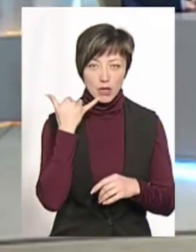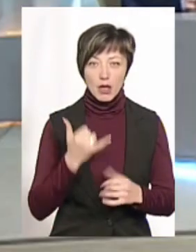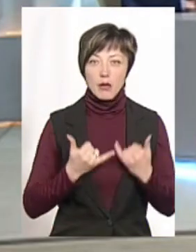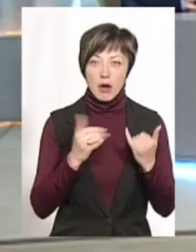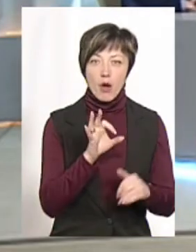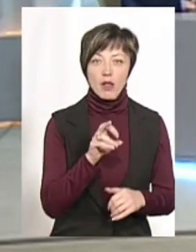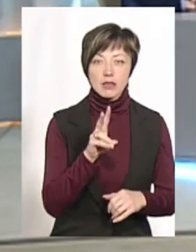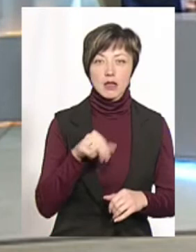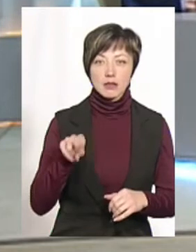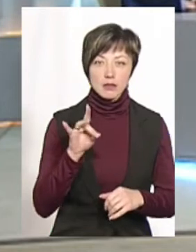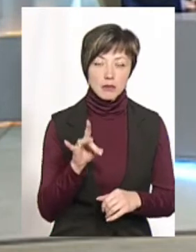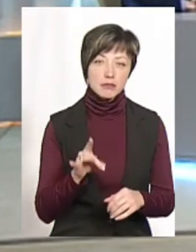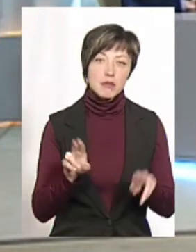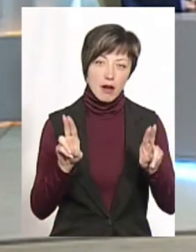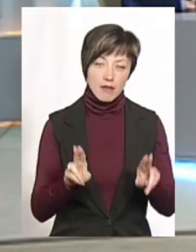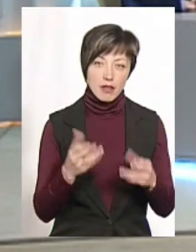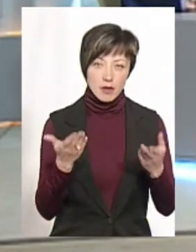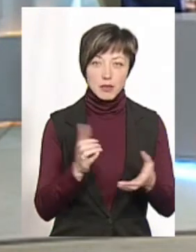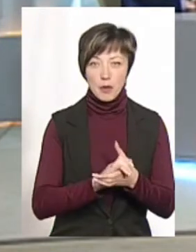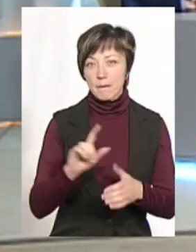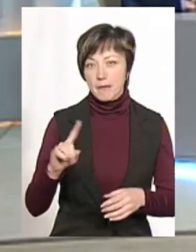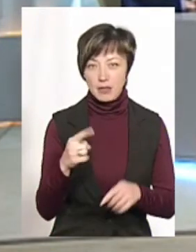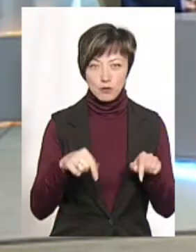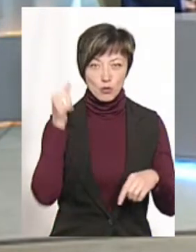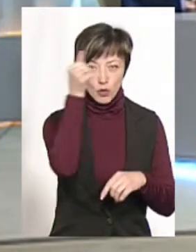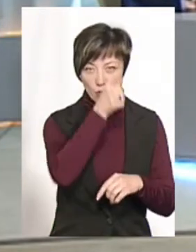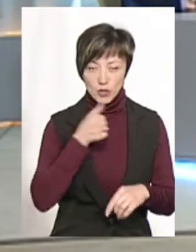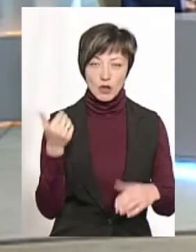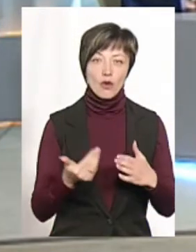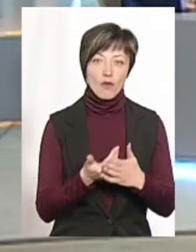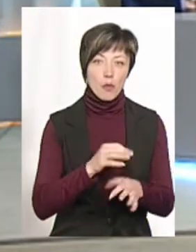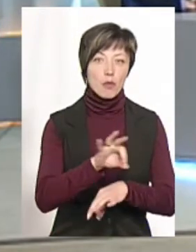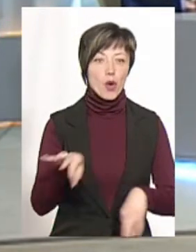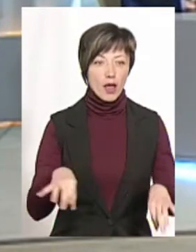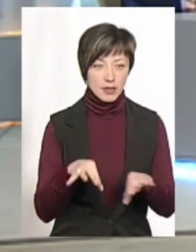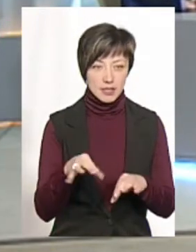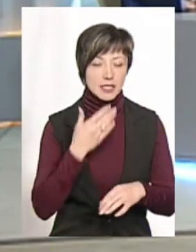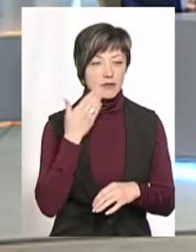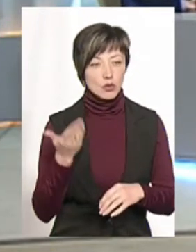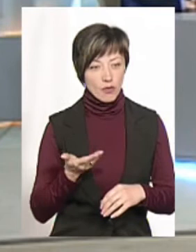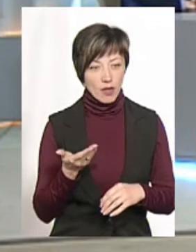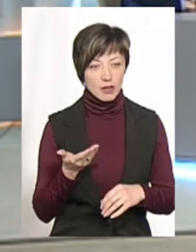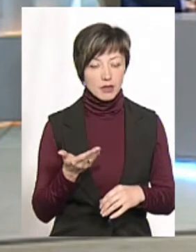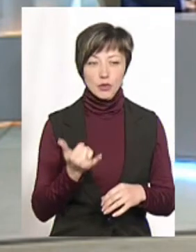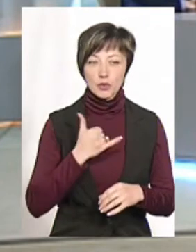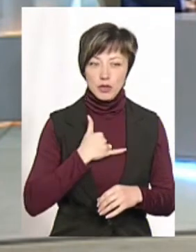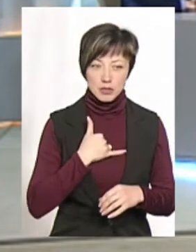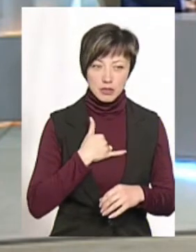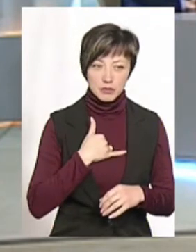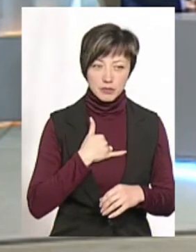Пане Олександре, правила вам знайомі, бо ви першим у цьому році, у тоді ще новому проєкті, звітували у